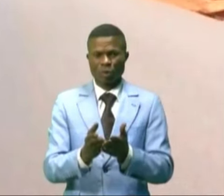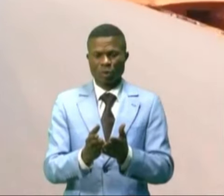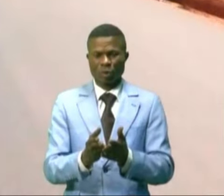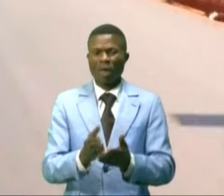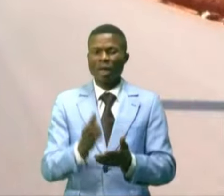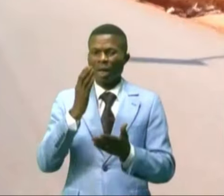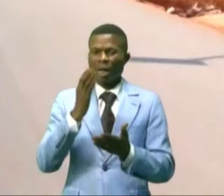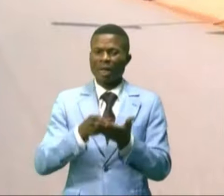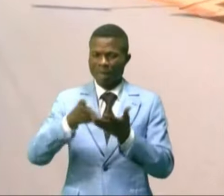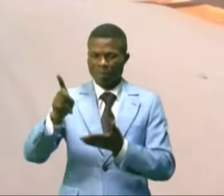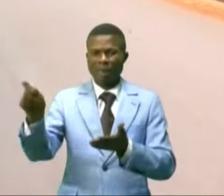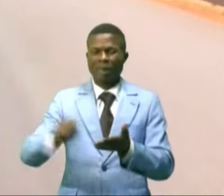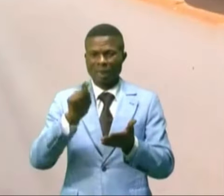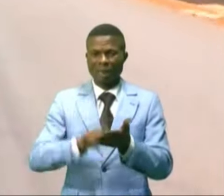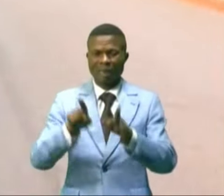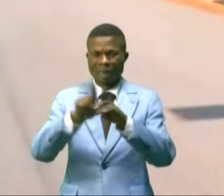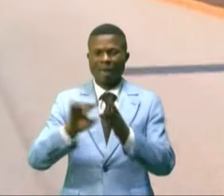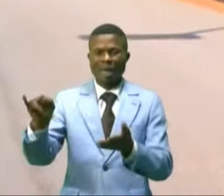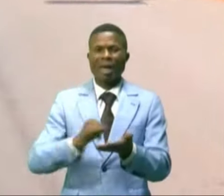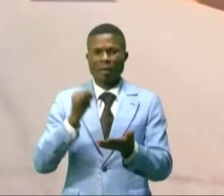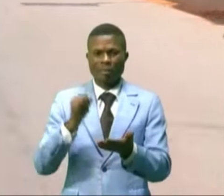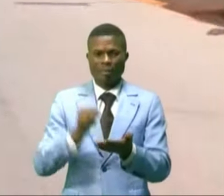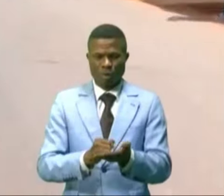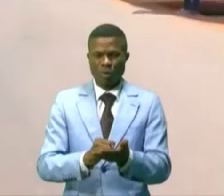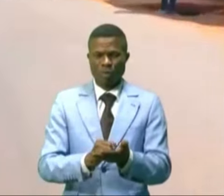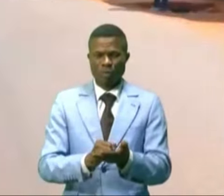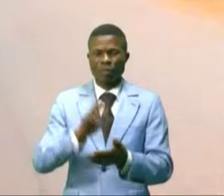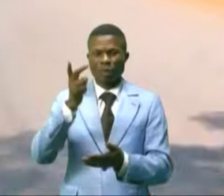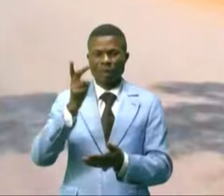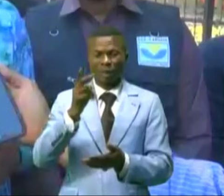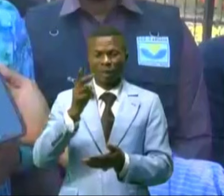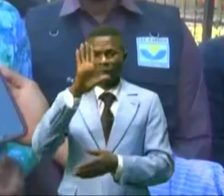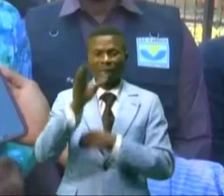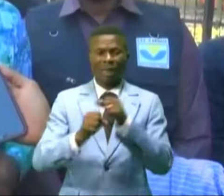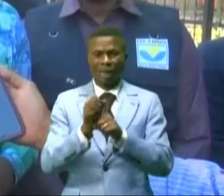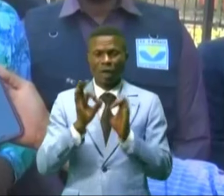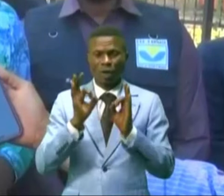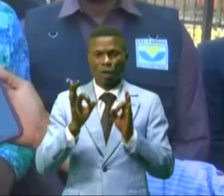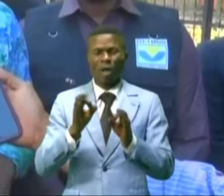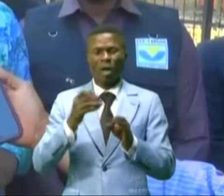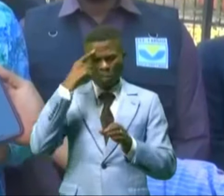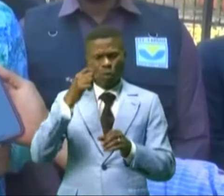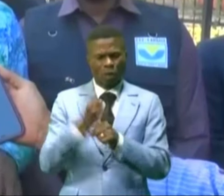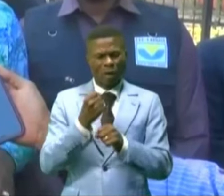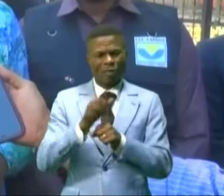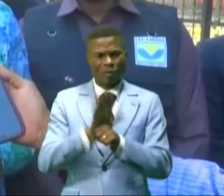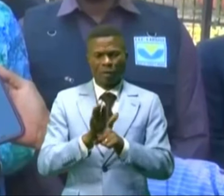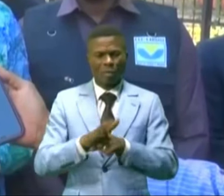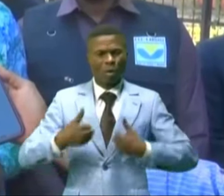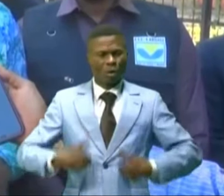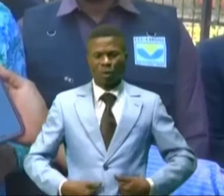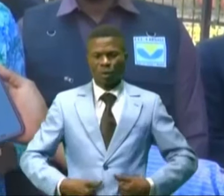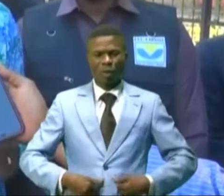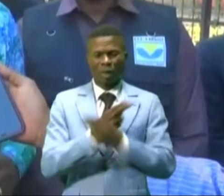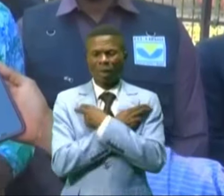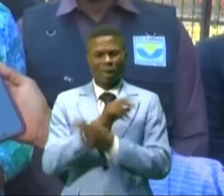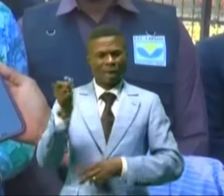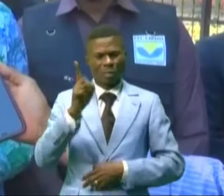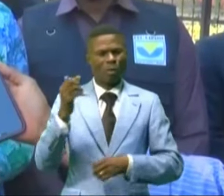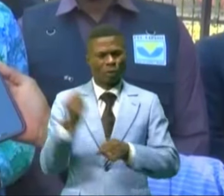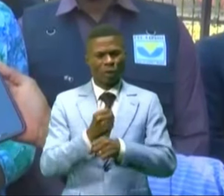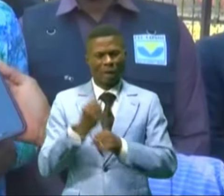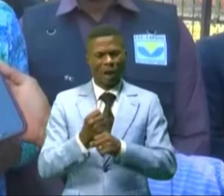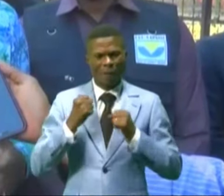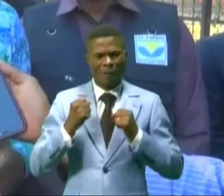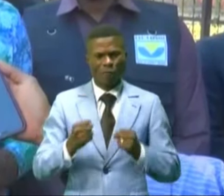de payer les taxes et les impôts. Le deuxième mandat ici, c'est un mandat de travail. Nous n'allons pas avoir le temps de repos. Nous allons travailler